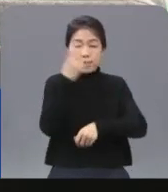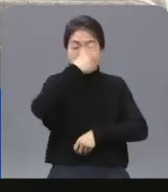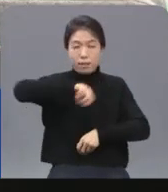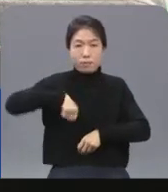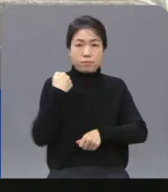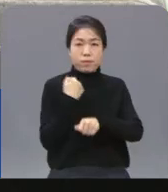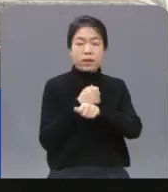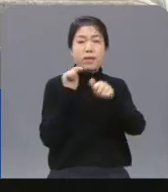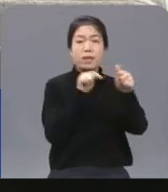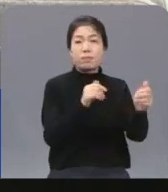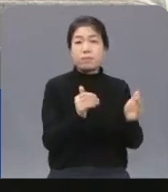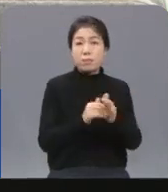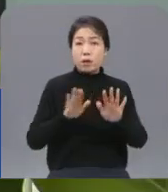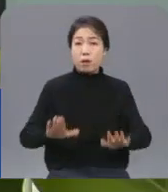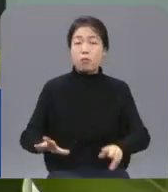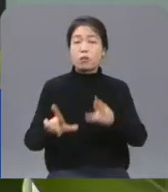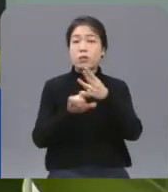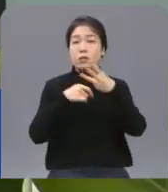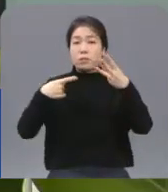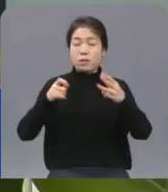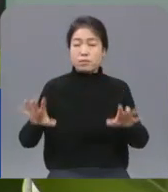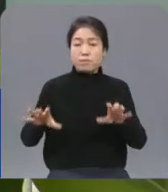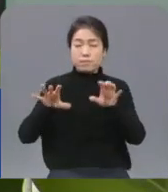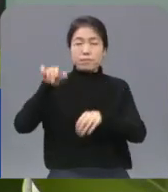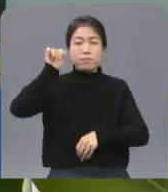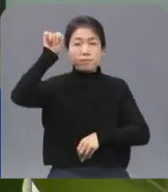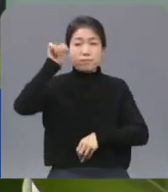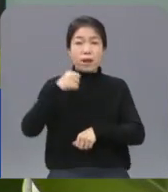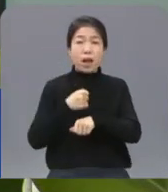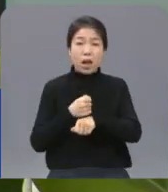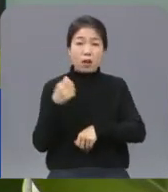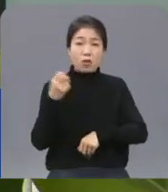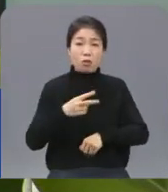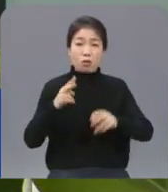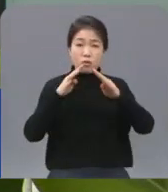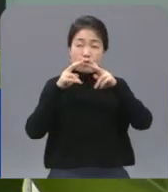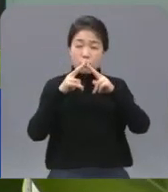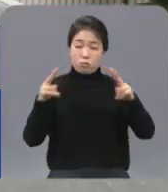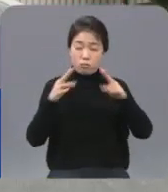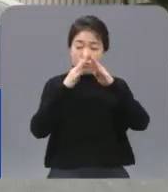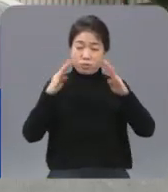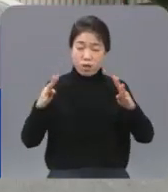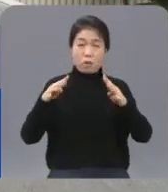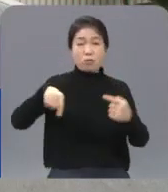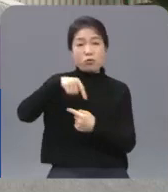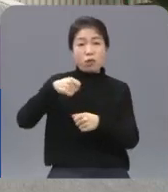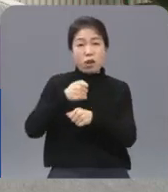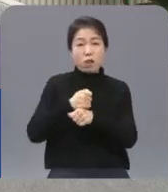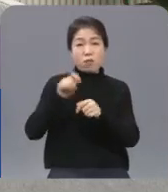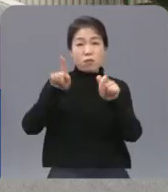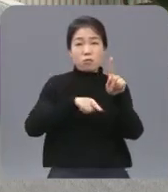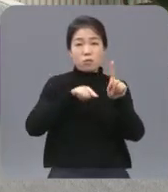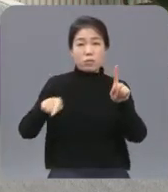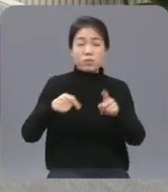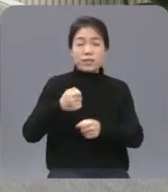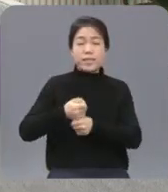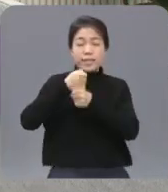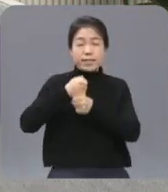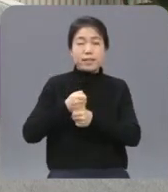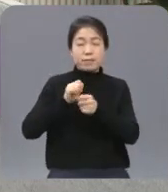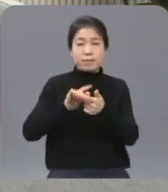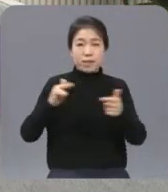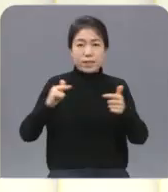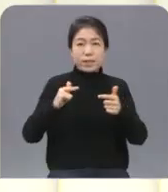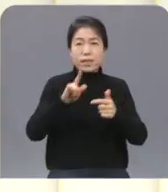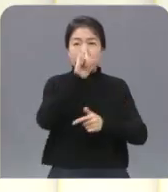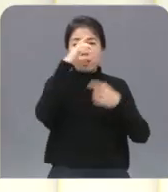민주당 광주시당은 오는 11일 대규모 규탄대회를 시작으로 천막 당사 운영과 1인 피켓 시위 등 정권 규탄 운동을